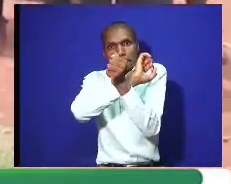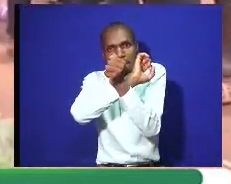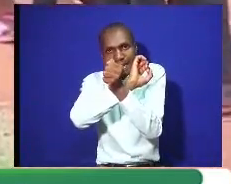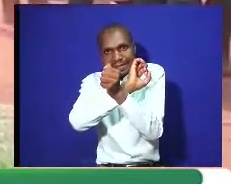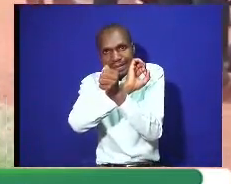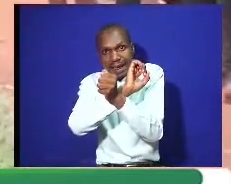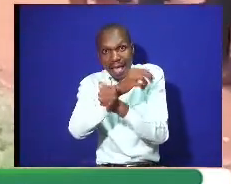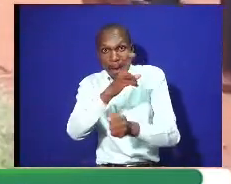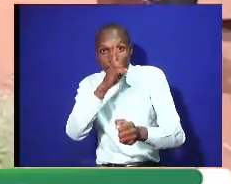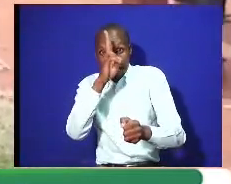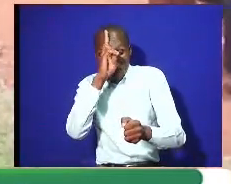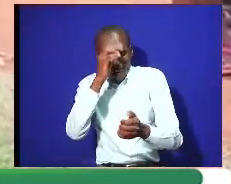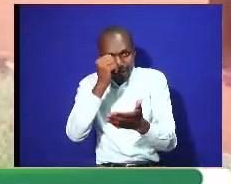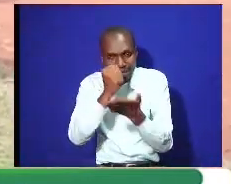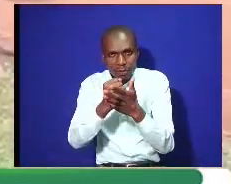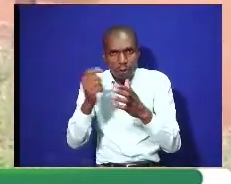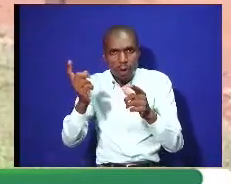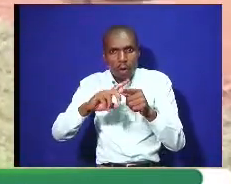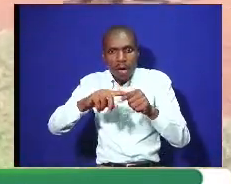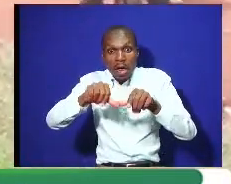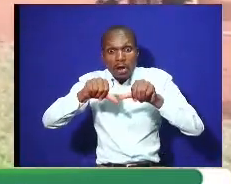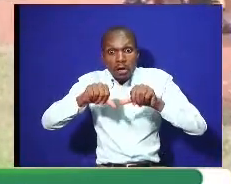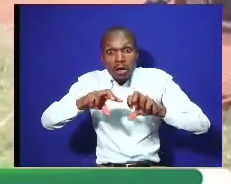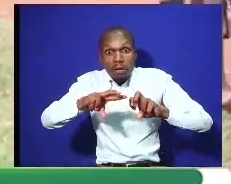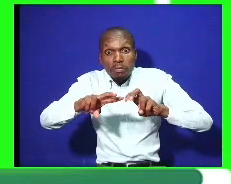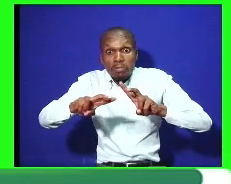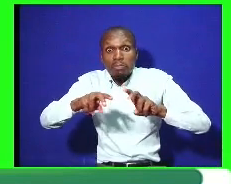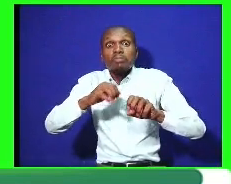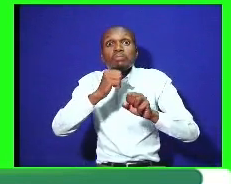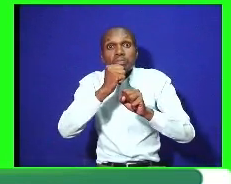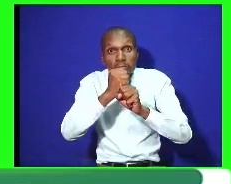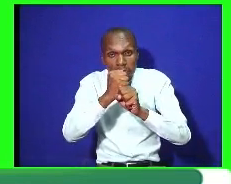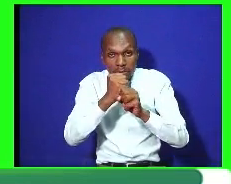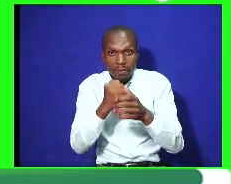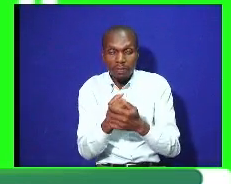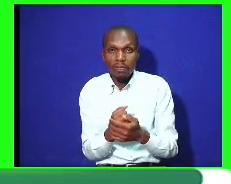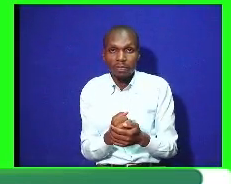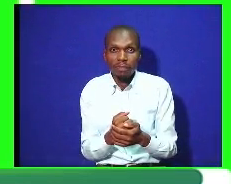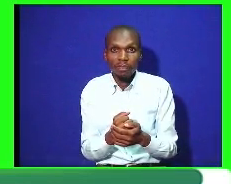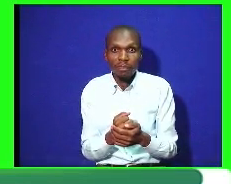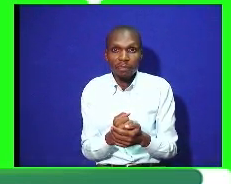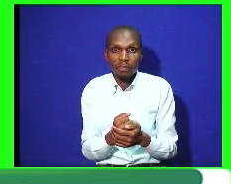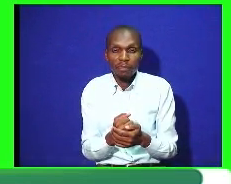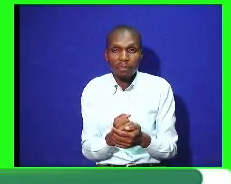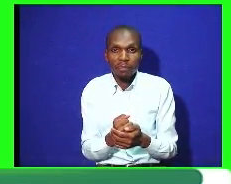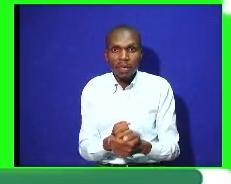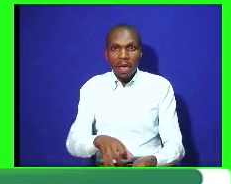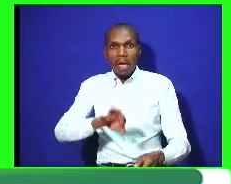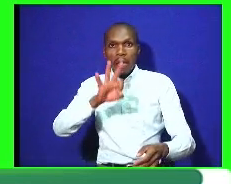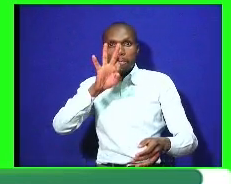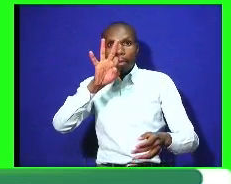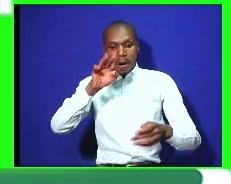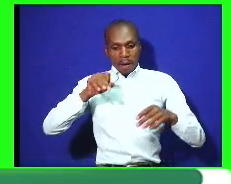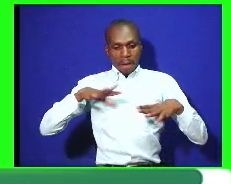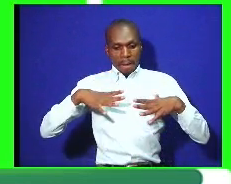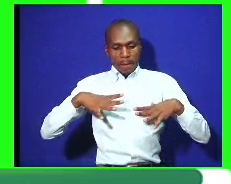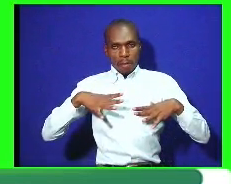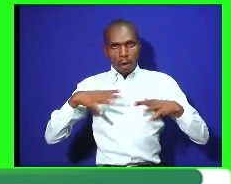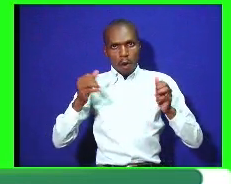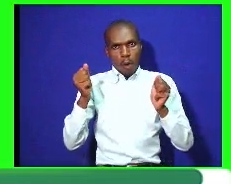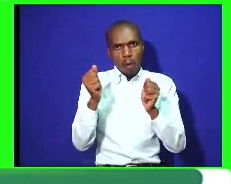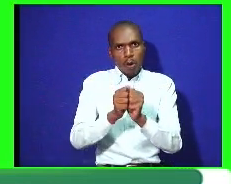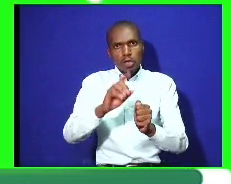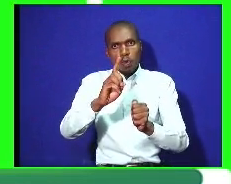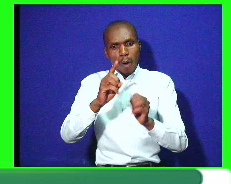gesonso. No nyobo tukibogendrete kubwata inse. Kwa hivi sasa tumeshtukua hii watu tatu pamoja na msichana ambaye